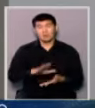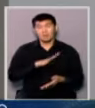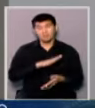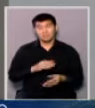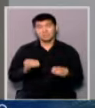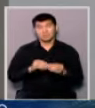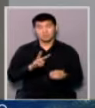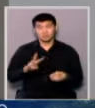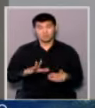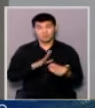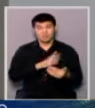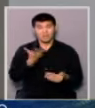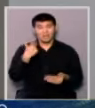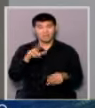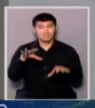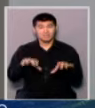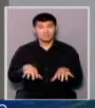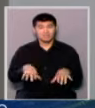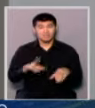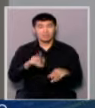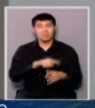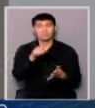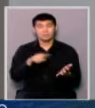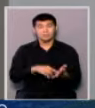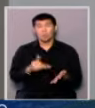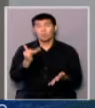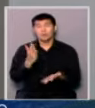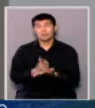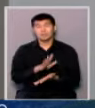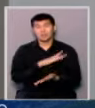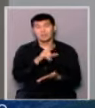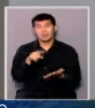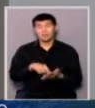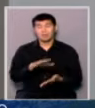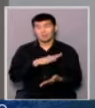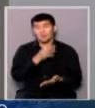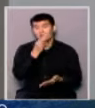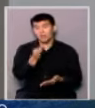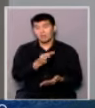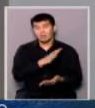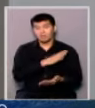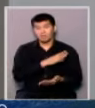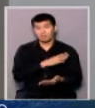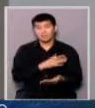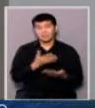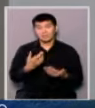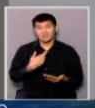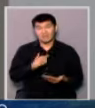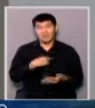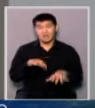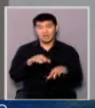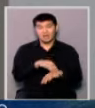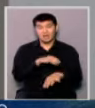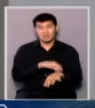длилось 10 минут. Когда заместитель акима спросила, у кого есть вопросы, я встал и высказал свое мнение. Я, аким